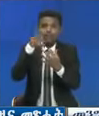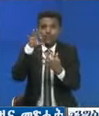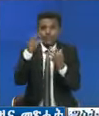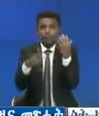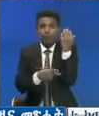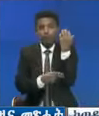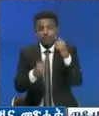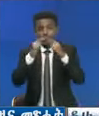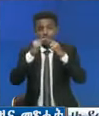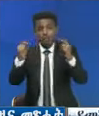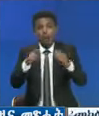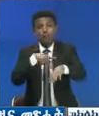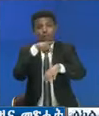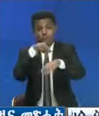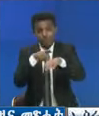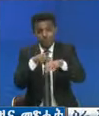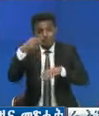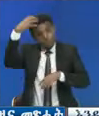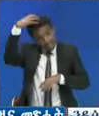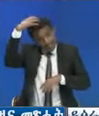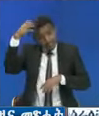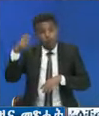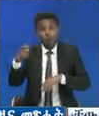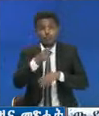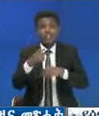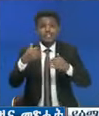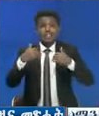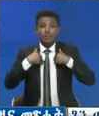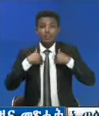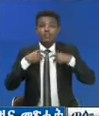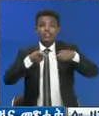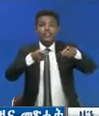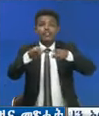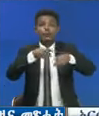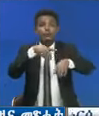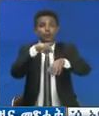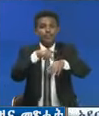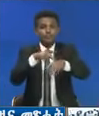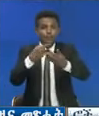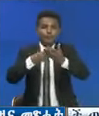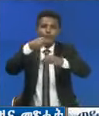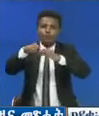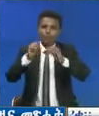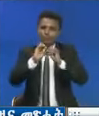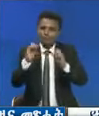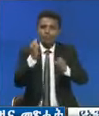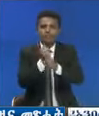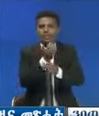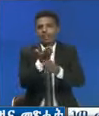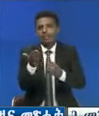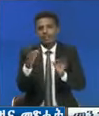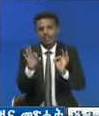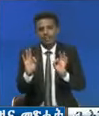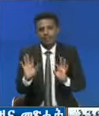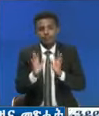ቢሆን ተቃዋሚ ፓርቲዎችም ቢሆን መንግስትም ቢሆን ያለው ገዢው ፓርቲ ማለት ነው በዚህ ዙሪያ የተሰራ ስራ የለም።